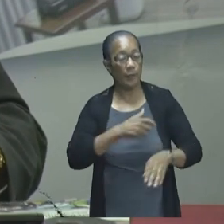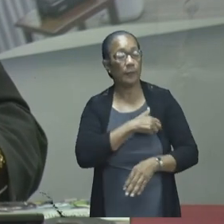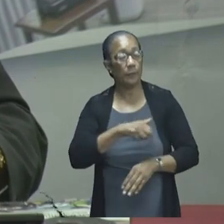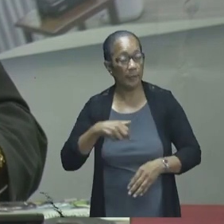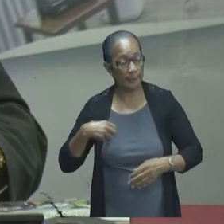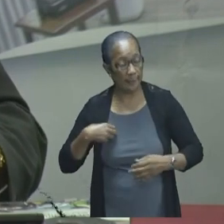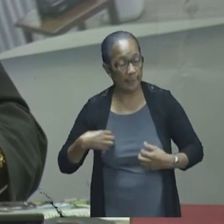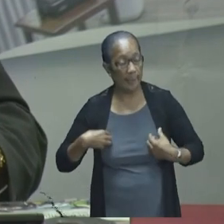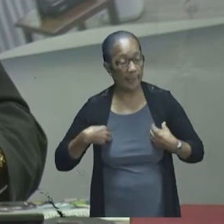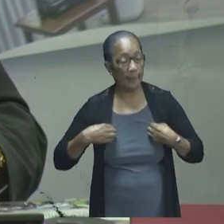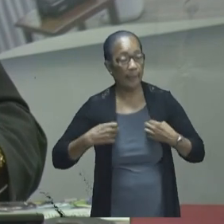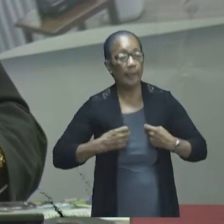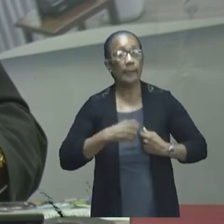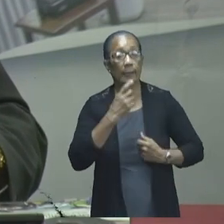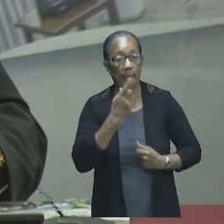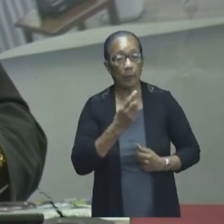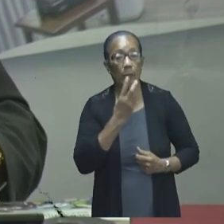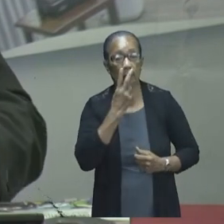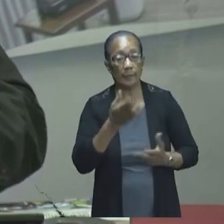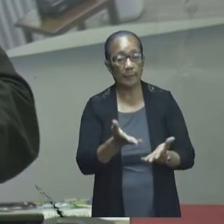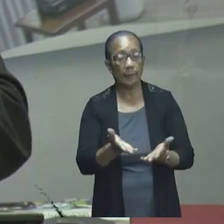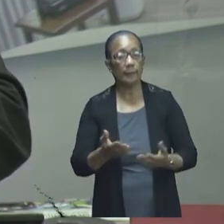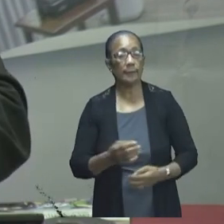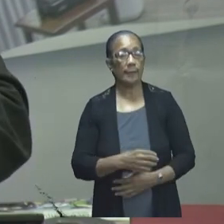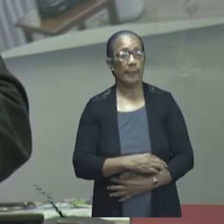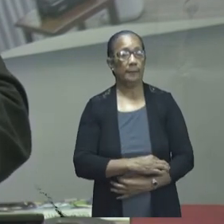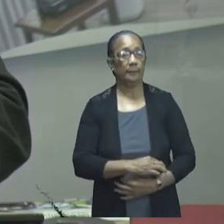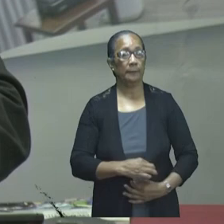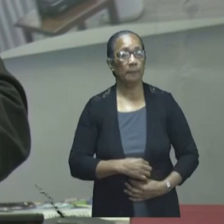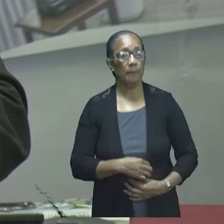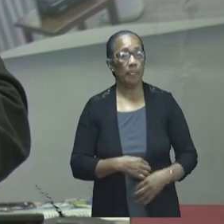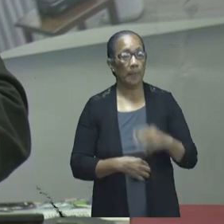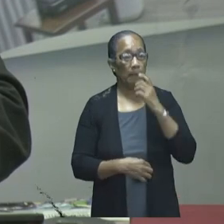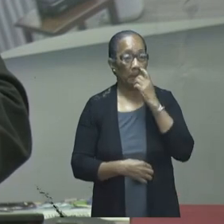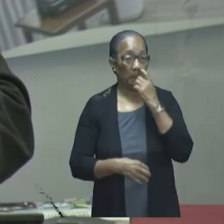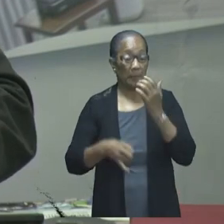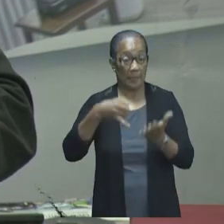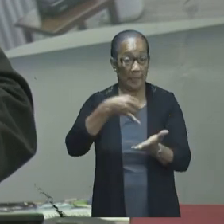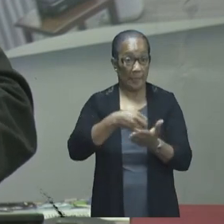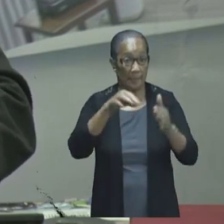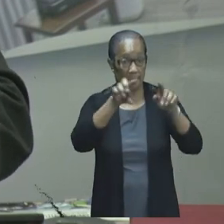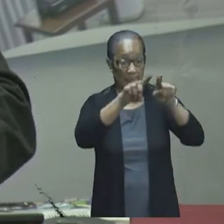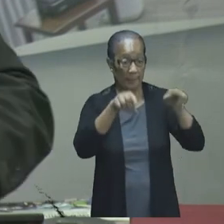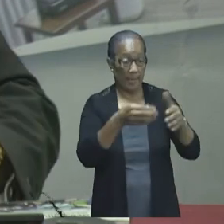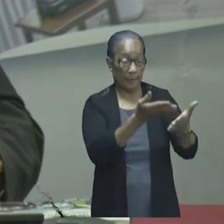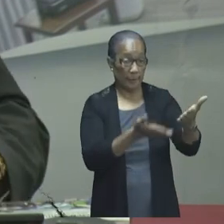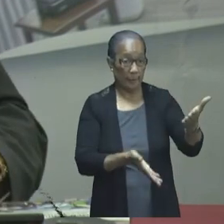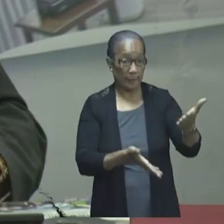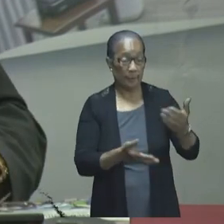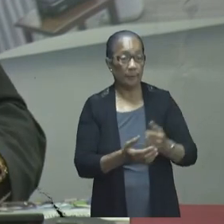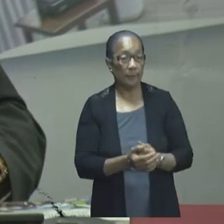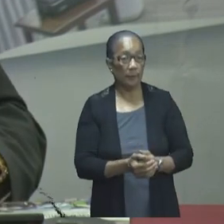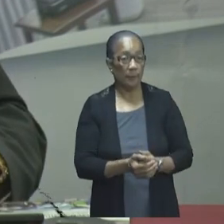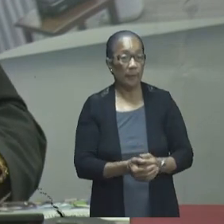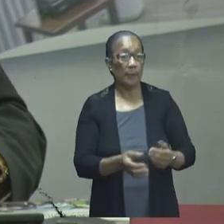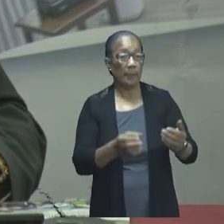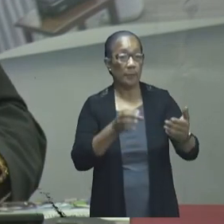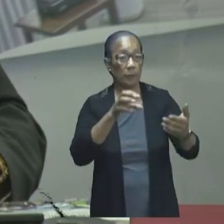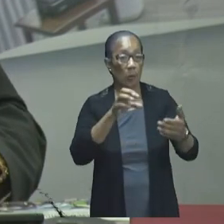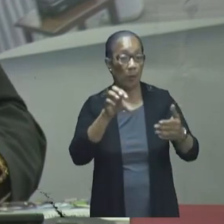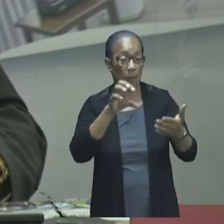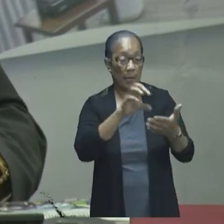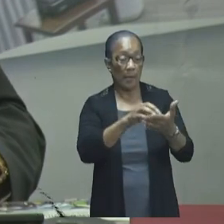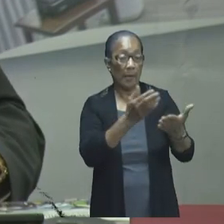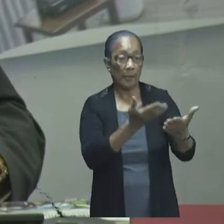en zullen kijk worden inzichten darm te zijn kies zou ze is agenda van de regering stop